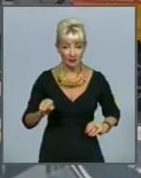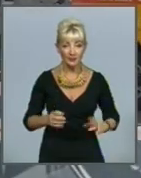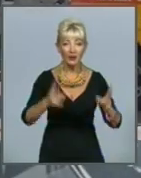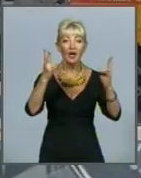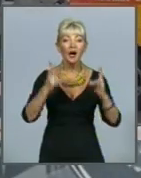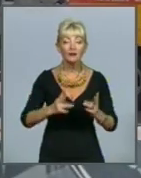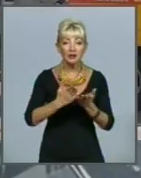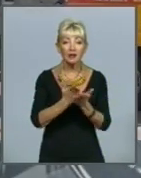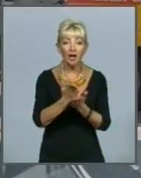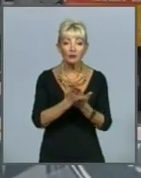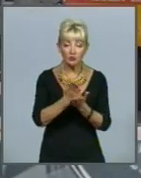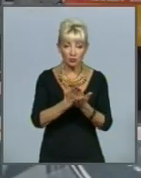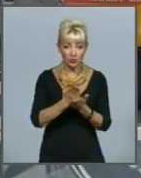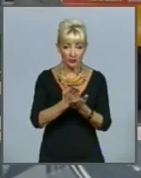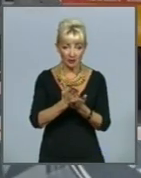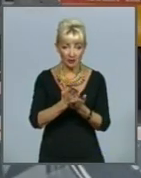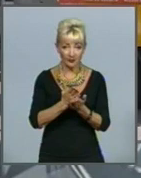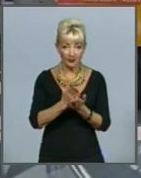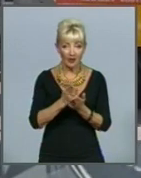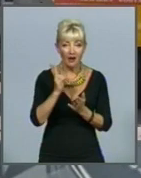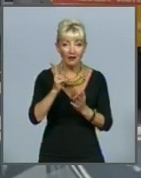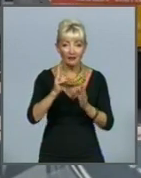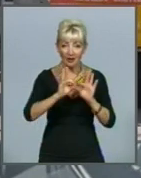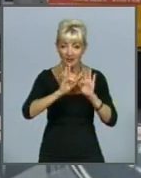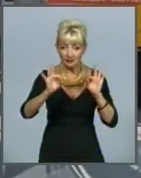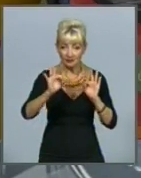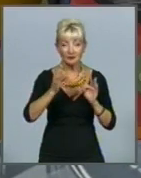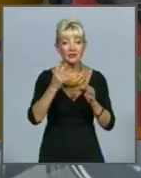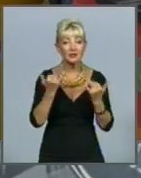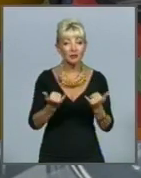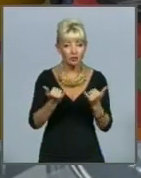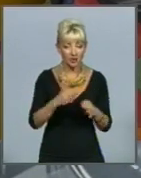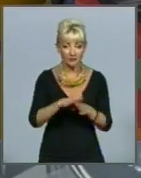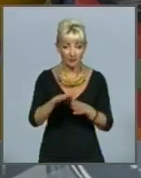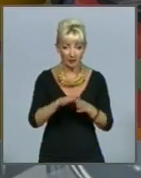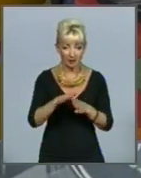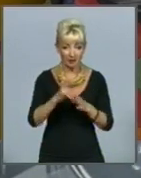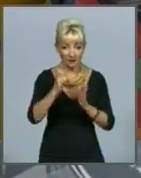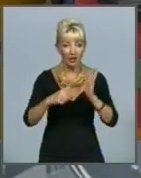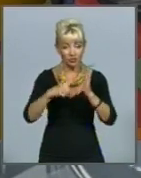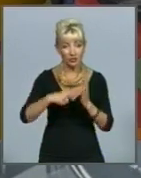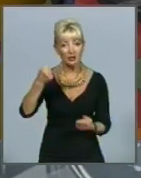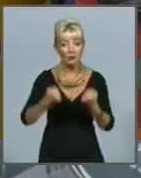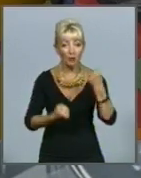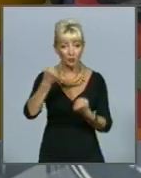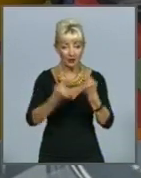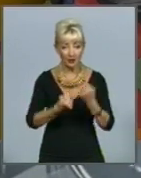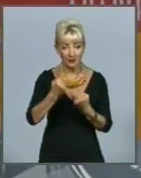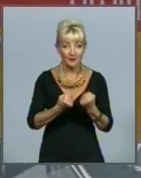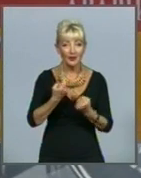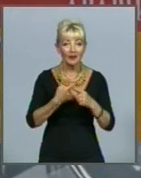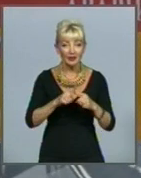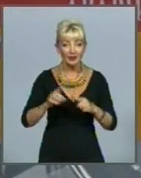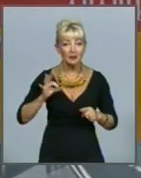Аварійне обслуговування контактних мереж у місті наразі здійснюють на 6 автомобілях. 3 в день використовують та 3